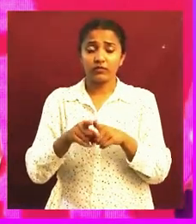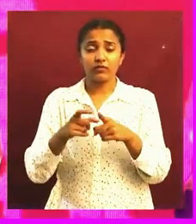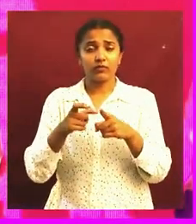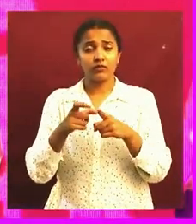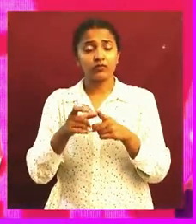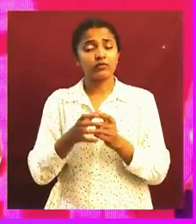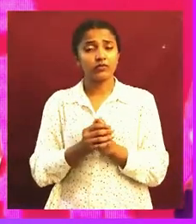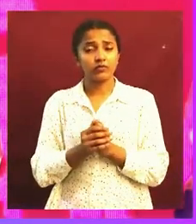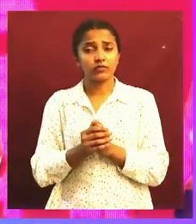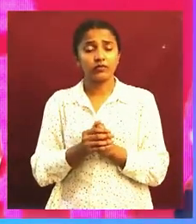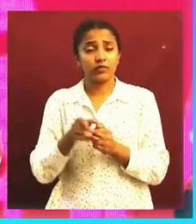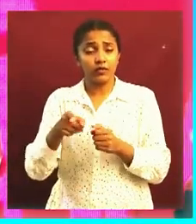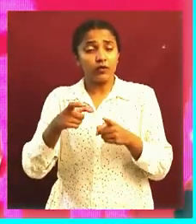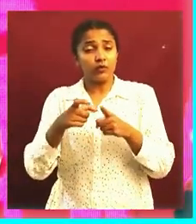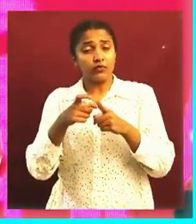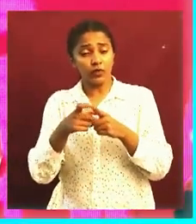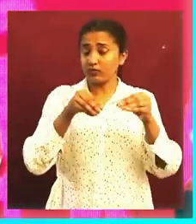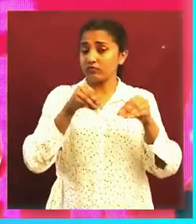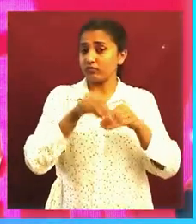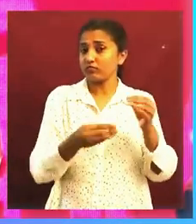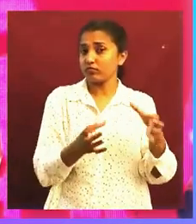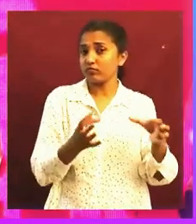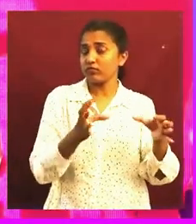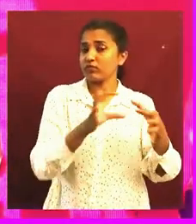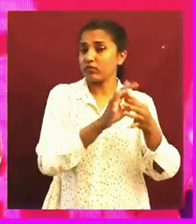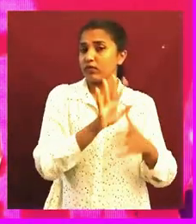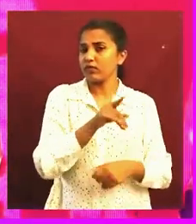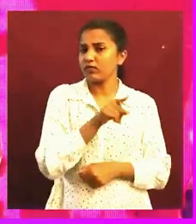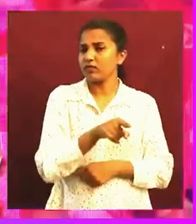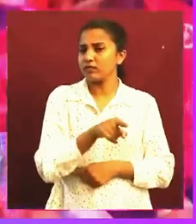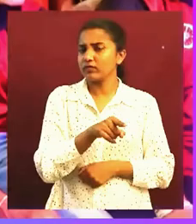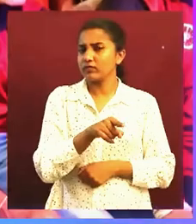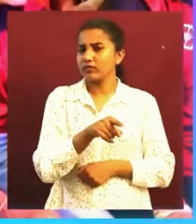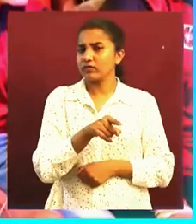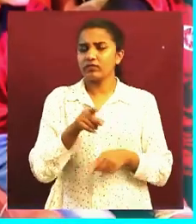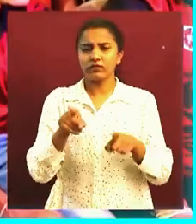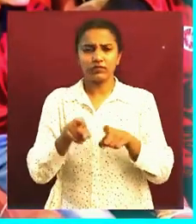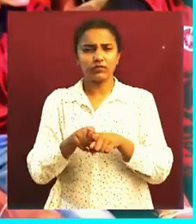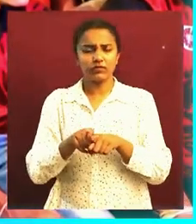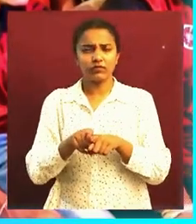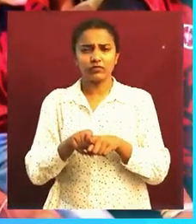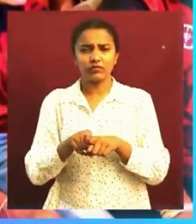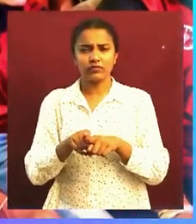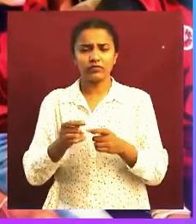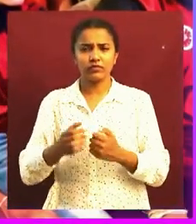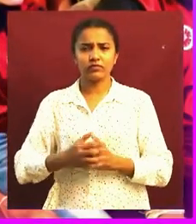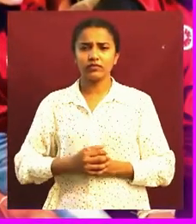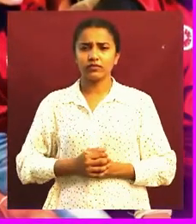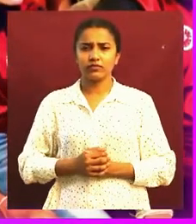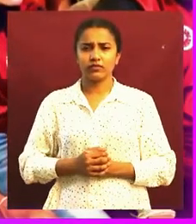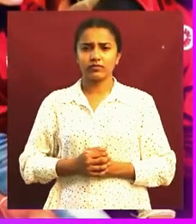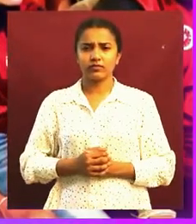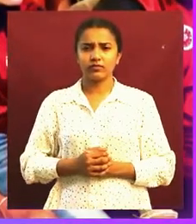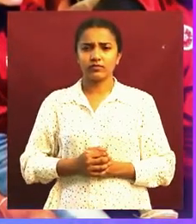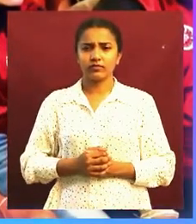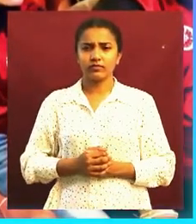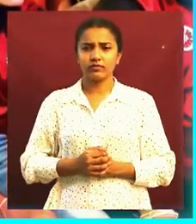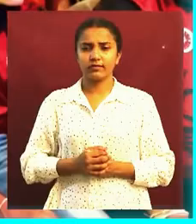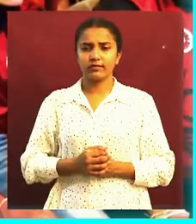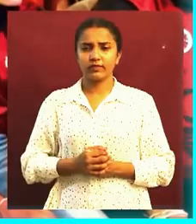மே வியாபா மே மெதுவர வியாபாரட யொதவனோ சீனி பது வஞ்சாவின் கோட்டி 1100 1500 எக்கத்து கரக துய